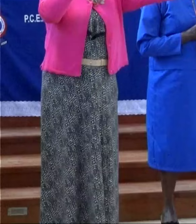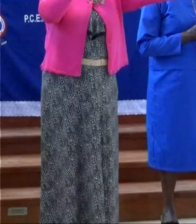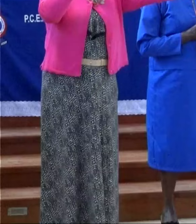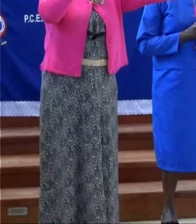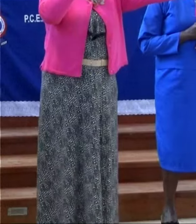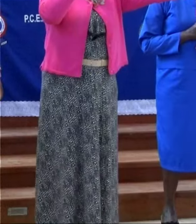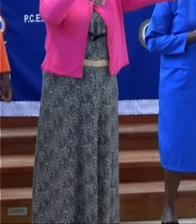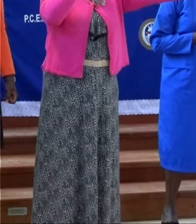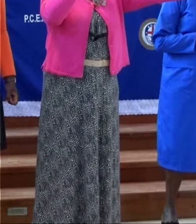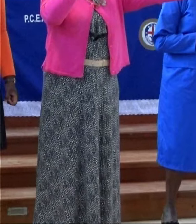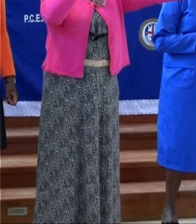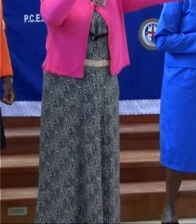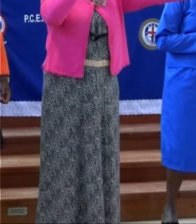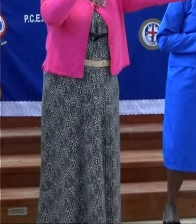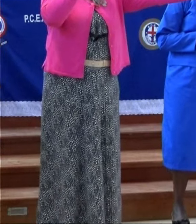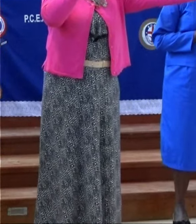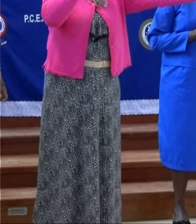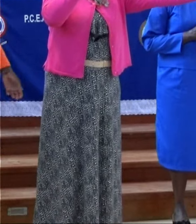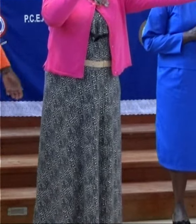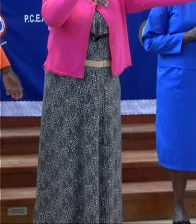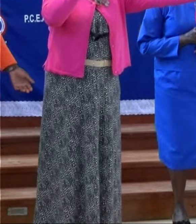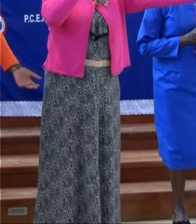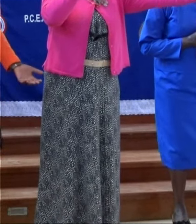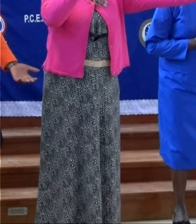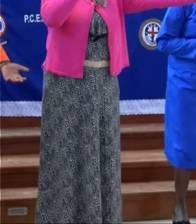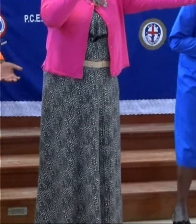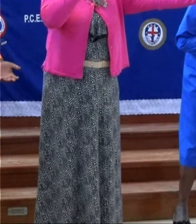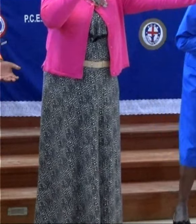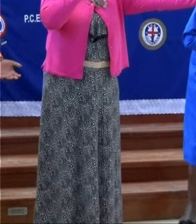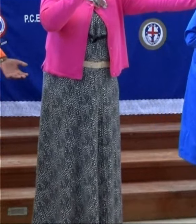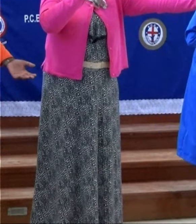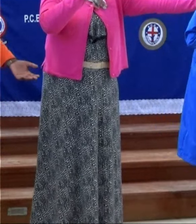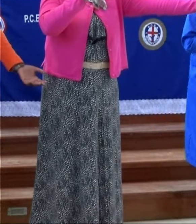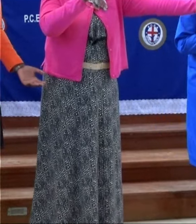Toka etoka mwada ani